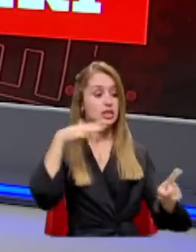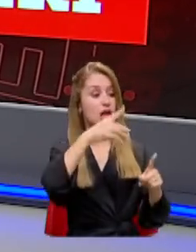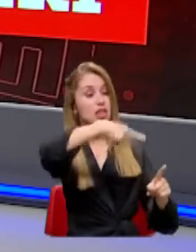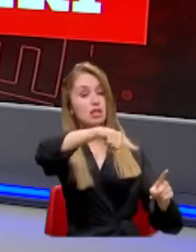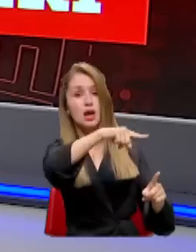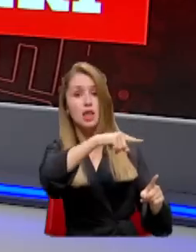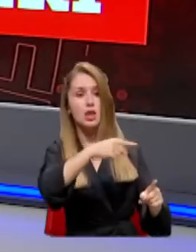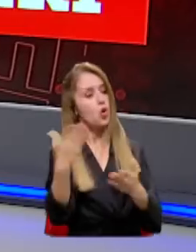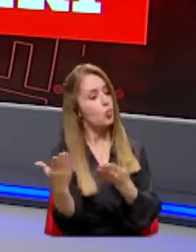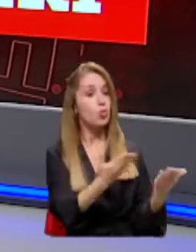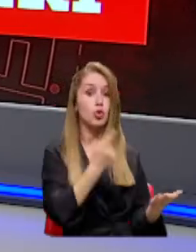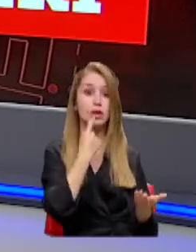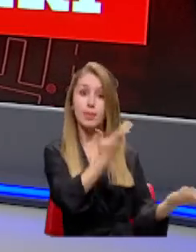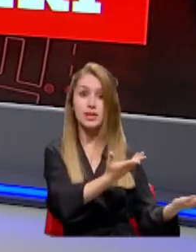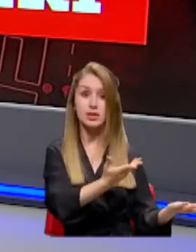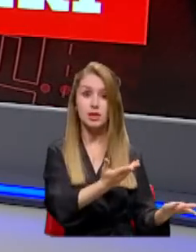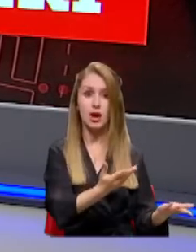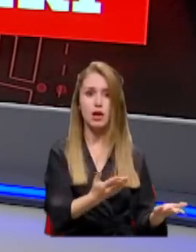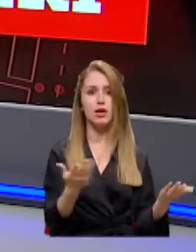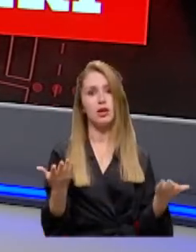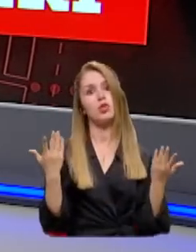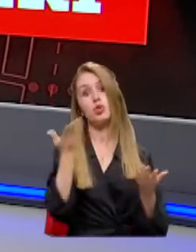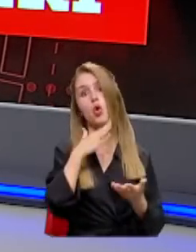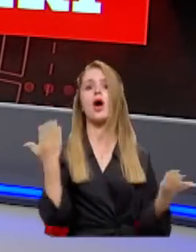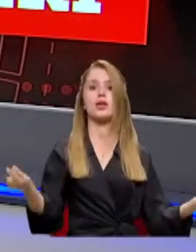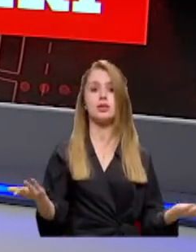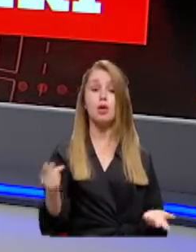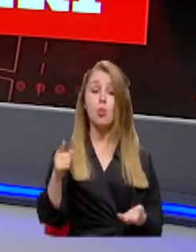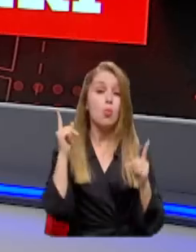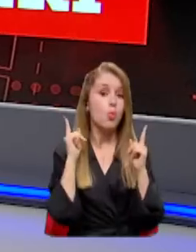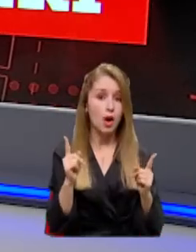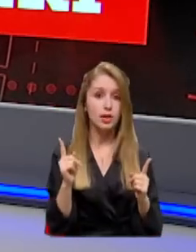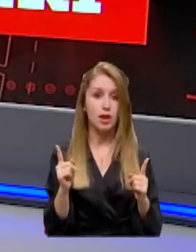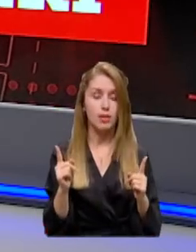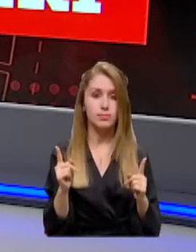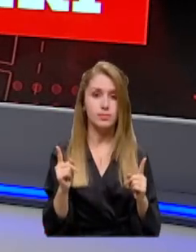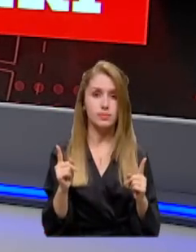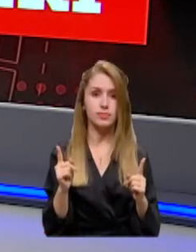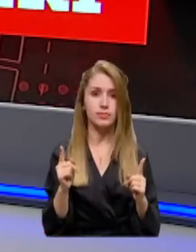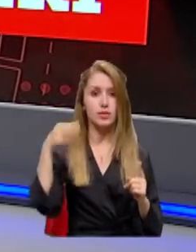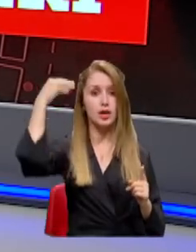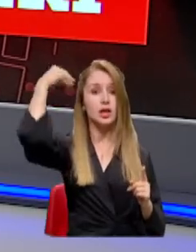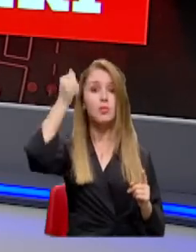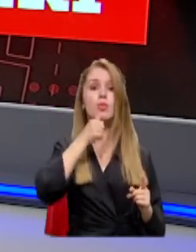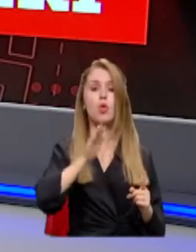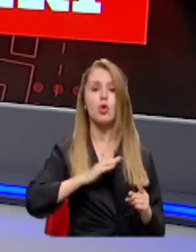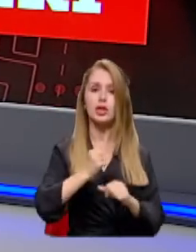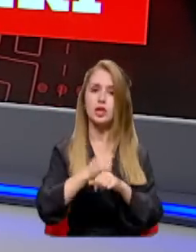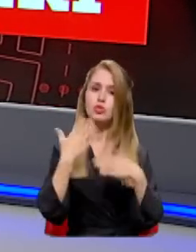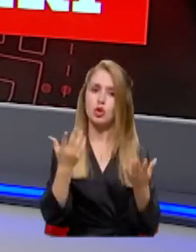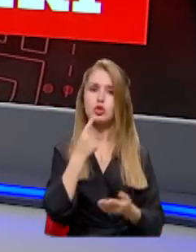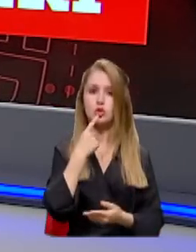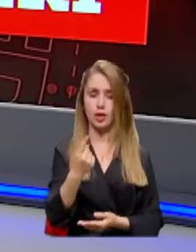saldırganlara adeta buyrun denmesi, bu kadarına da pes doğrusu. Bu arada Ekrem İmamoğlu'na geçmiş